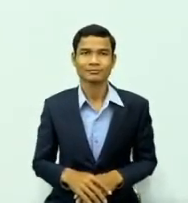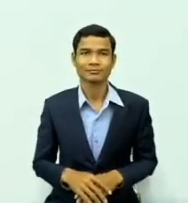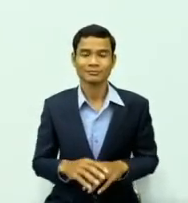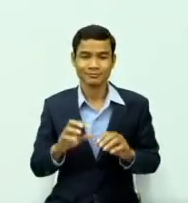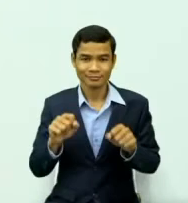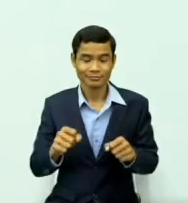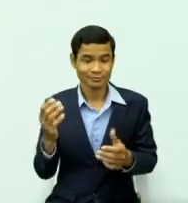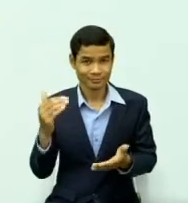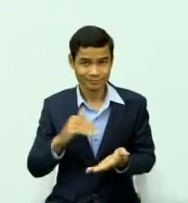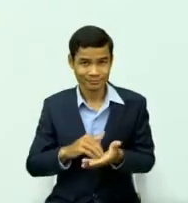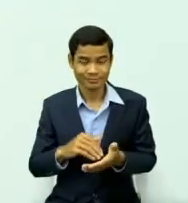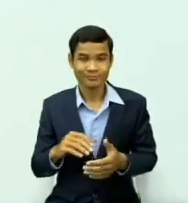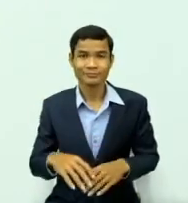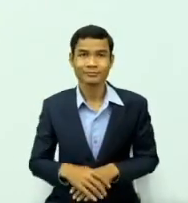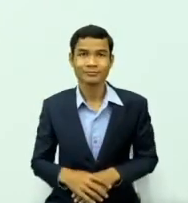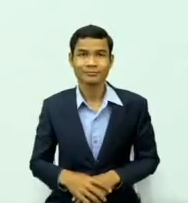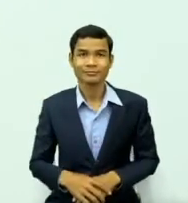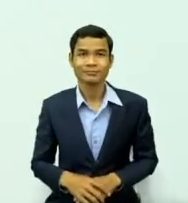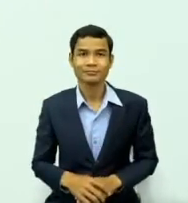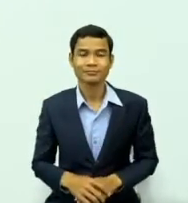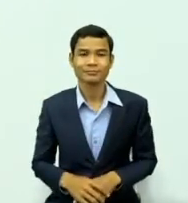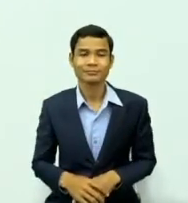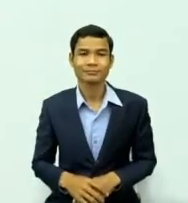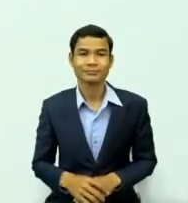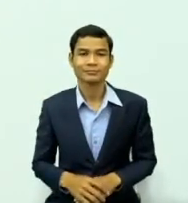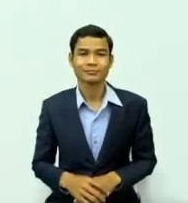chà xong một đồng tiết